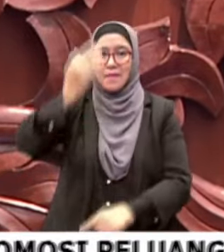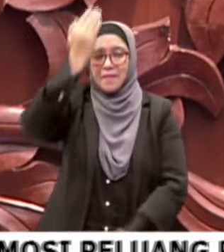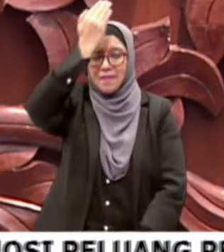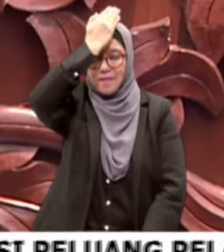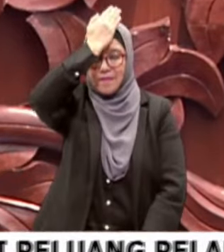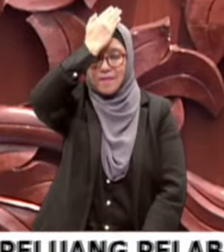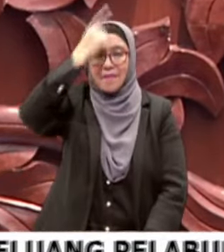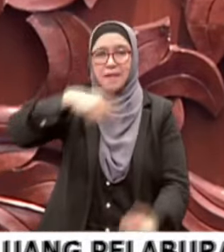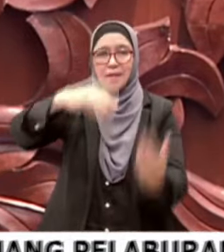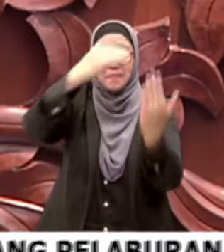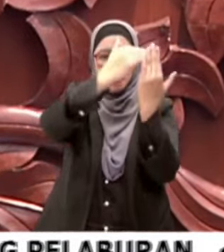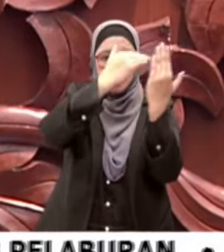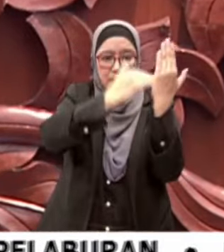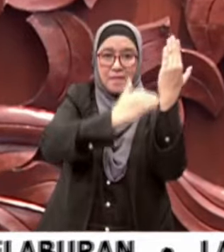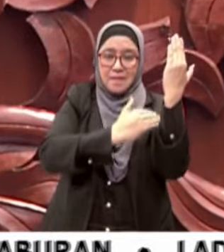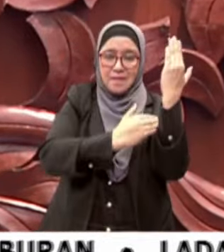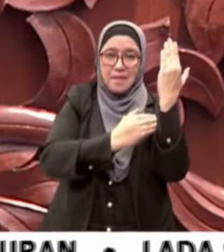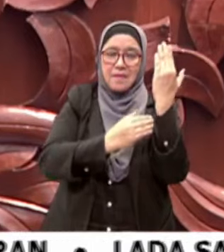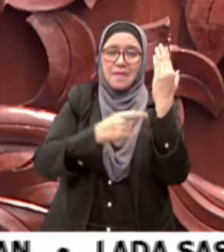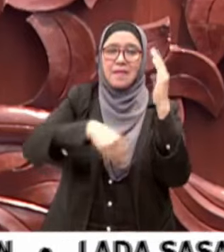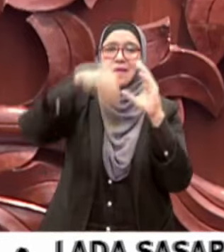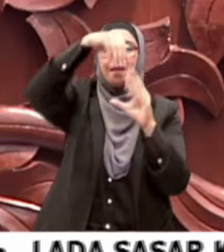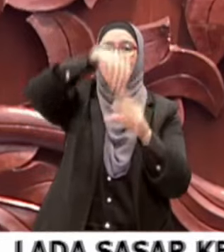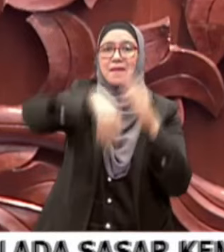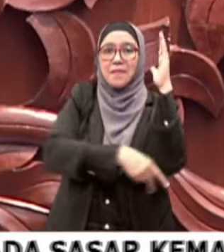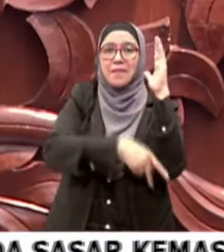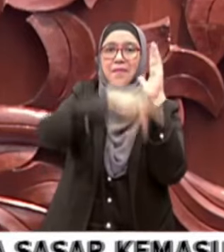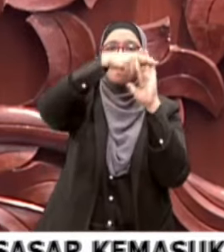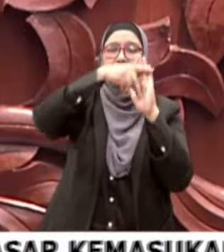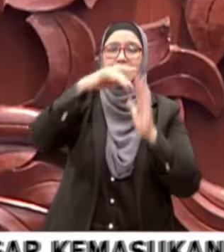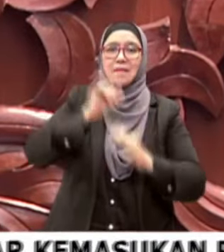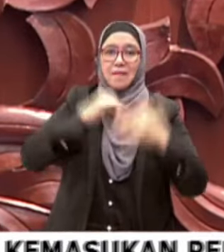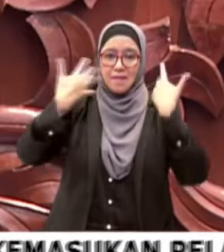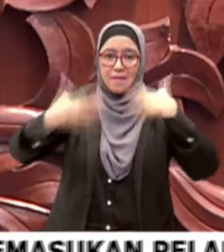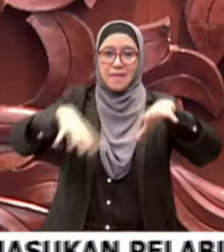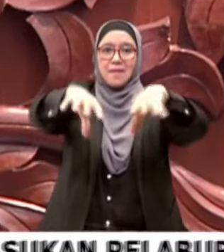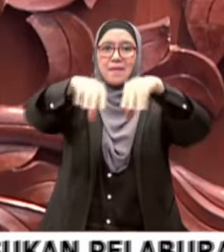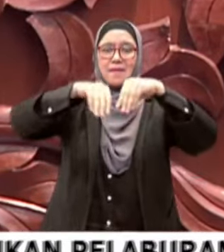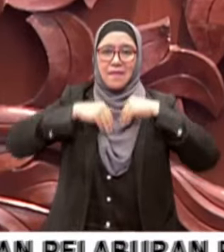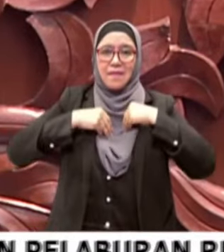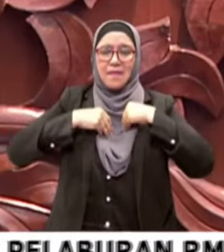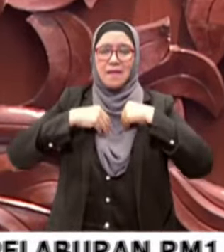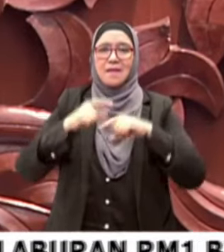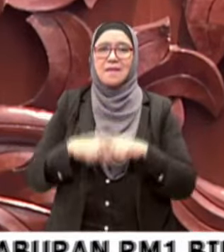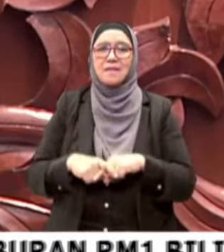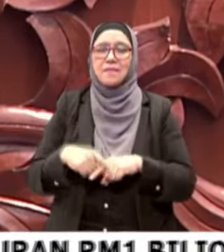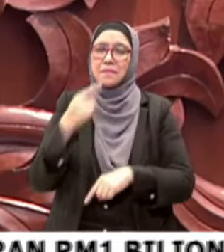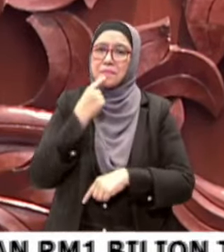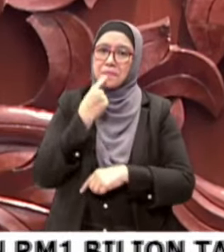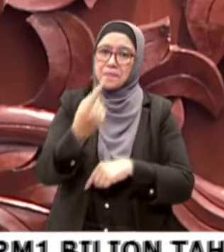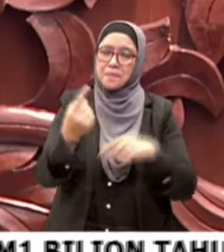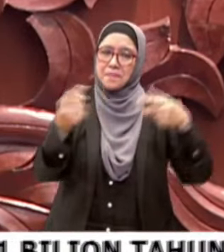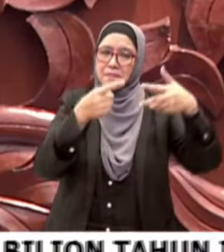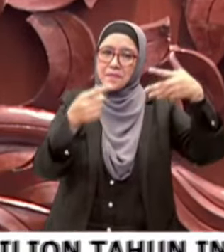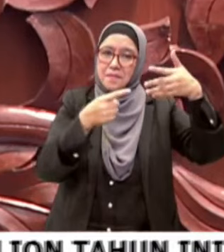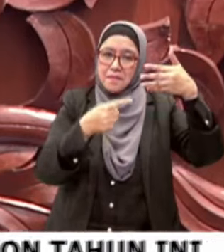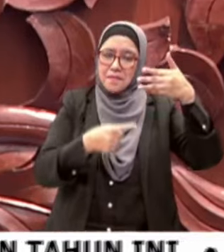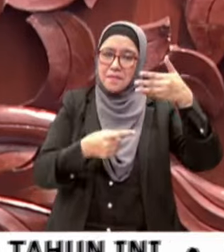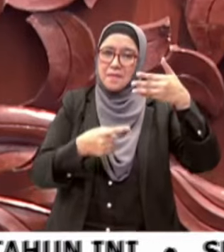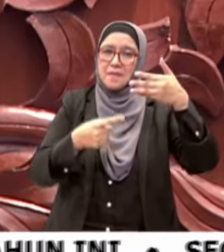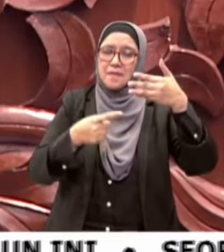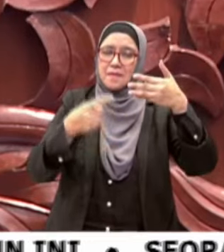salinan kita di Raja ke bawah dulu yang maha Mulia seni Paduka Baginda yang pedagang itu dan seterusnya sekarang